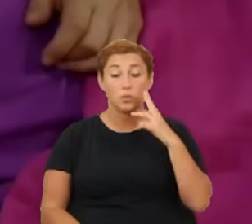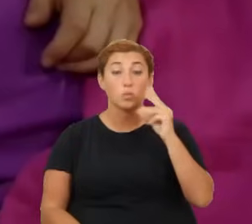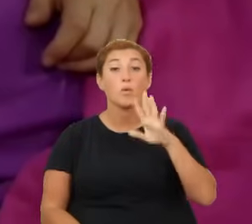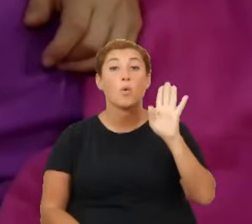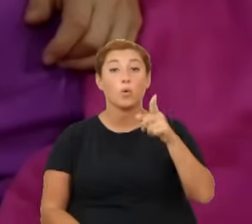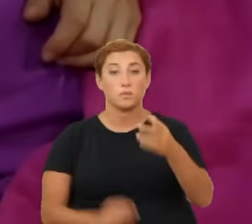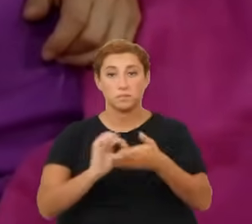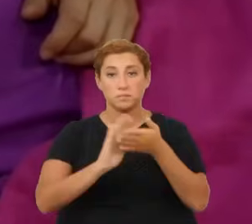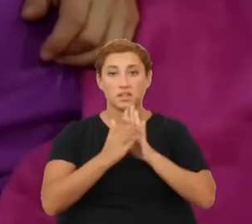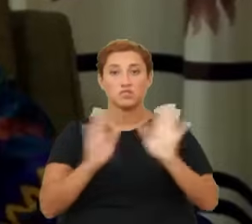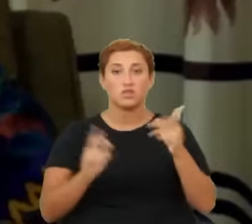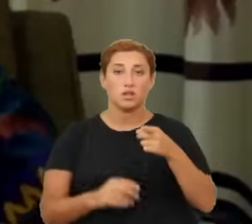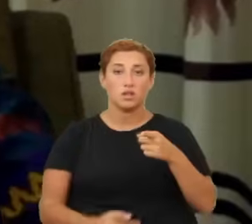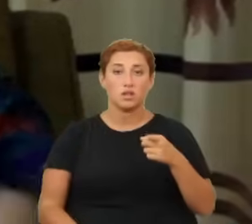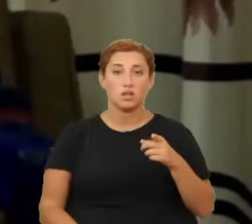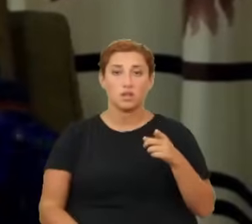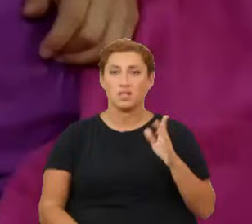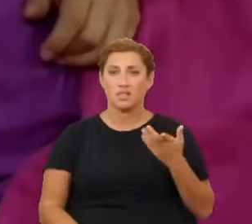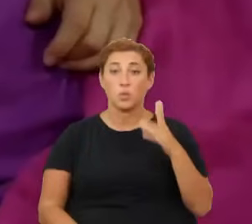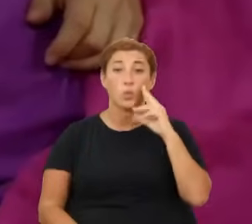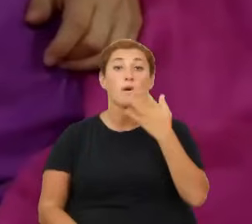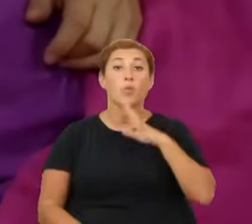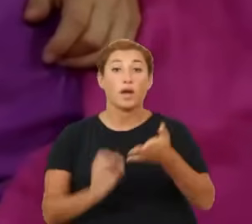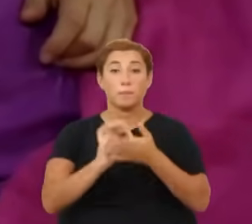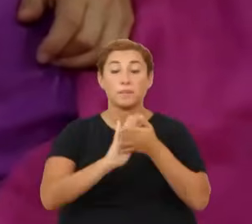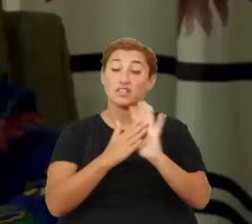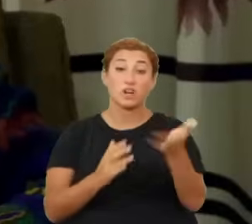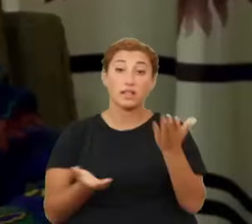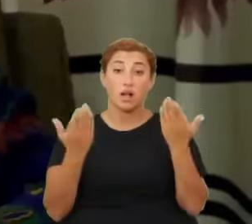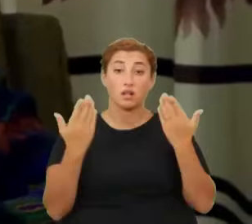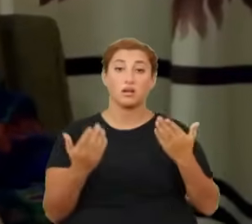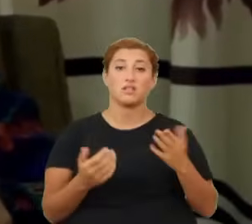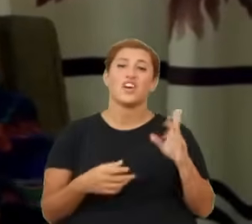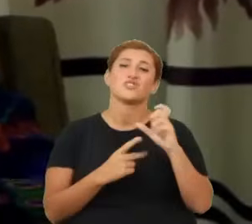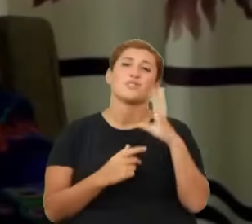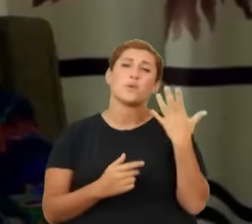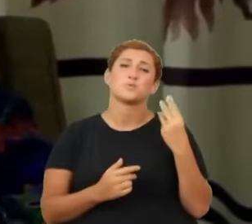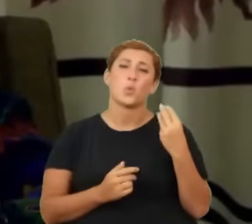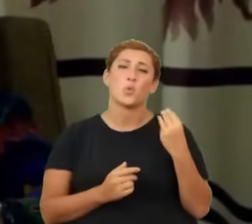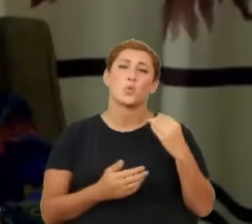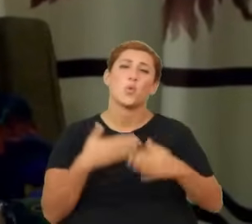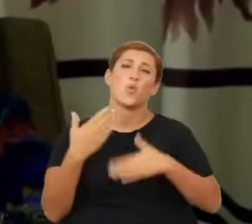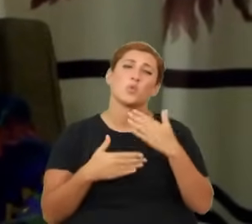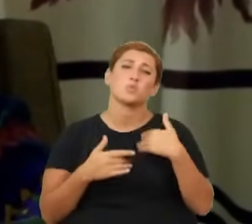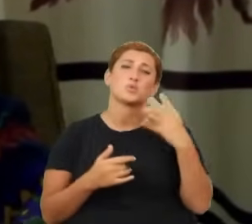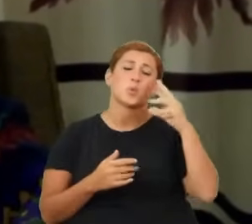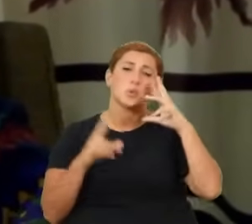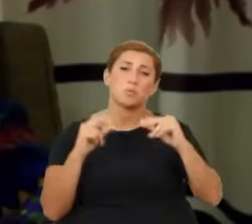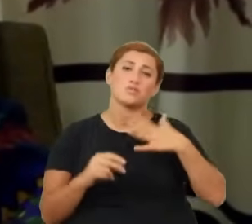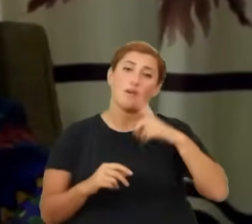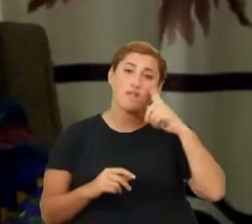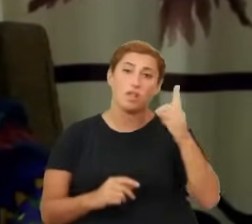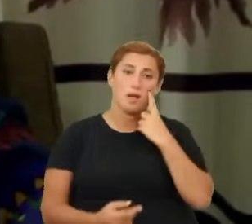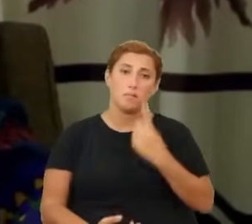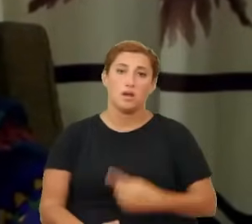yok bitecek şunlar. Ne? Uyumak yok bitecek şunlar hadi kalk. Ya Çağatay çok yoruldum ben. Çok uyumak istiyorum